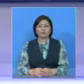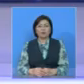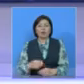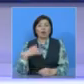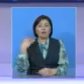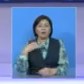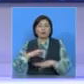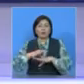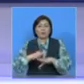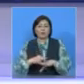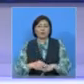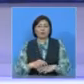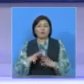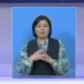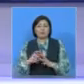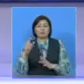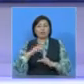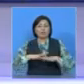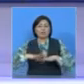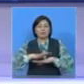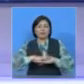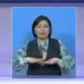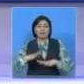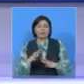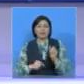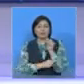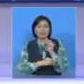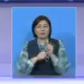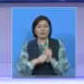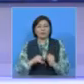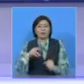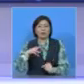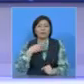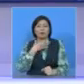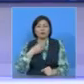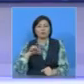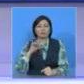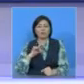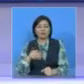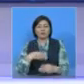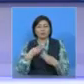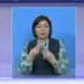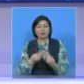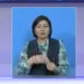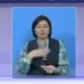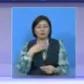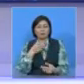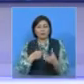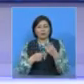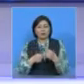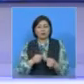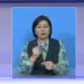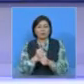В Актобе прошла очередная сельскохозяйственная ярмарка. Аграрии Мартуковского и Иргизского районов предложили горожанам мясную и молочную продукцию